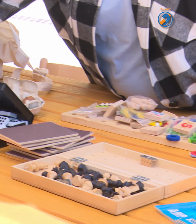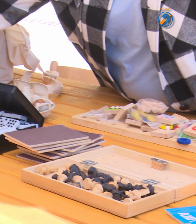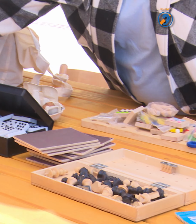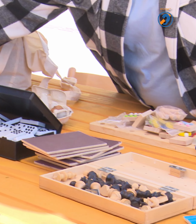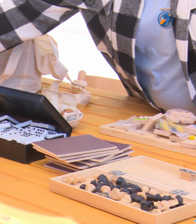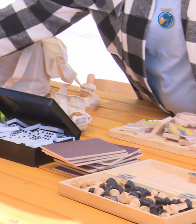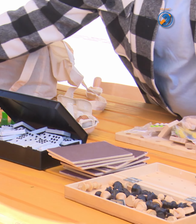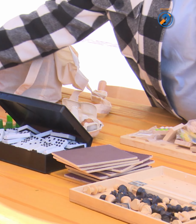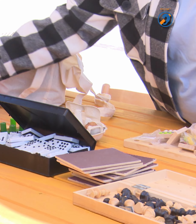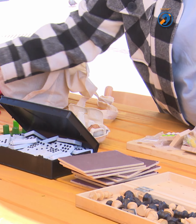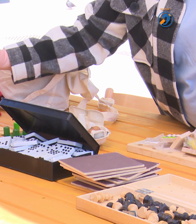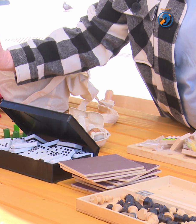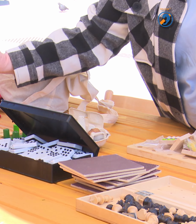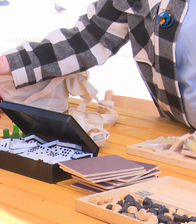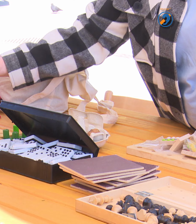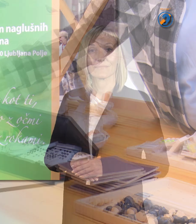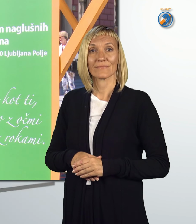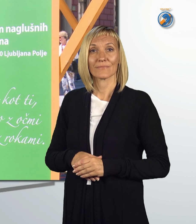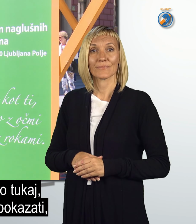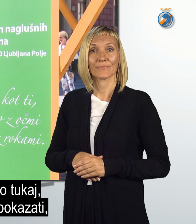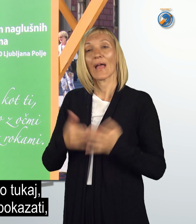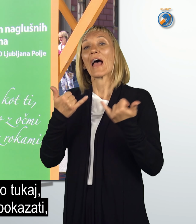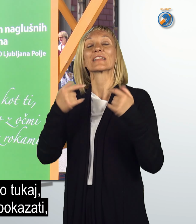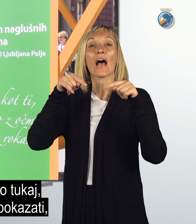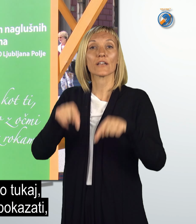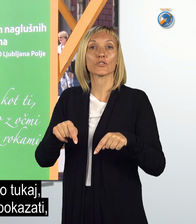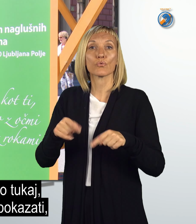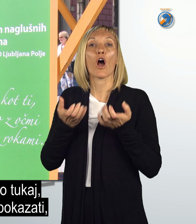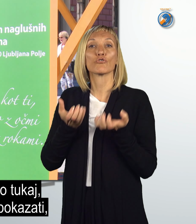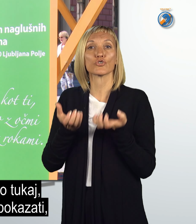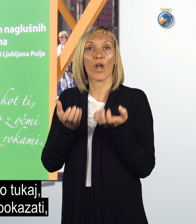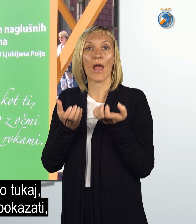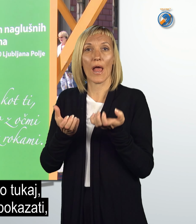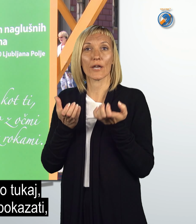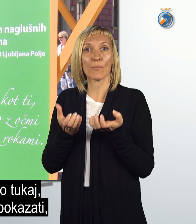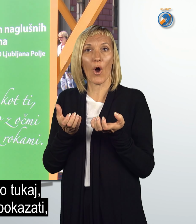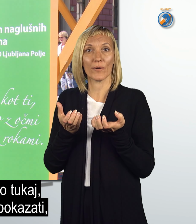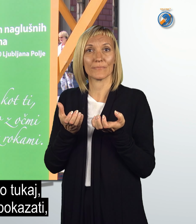to je za učence, to je za Da smo danes tukaj, želimo